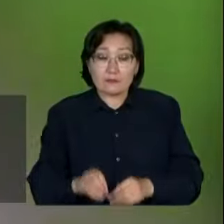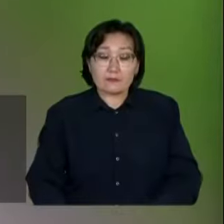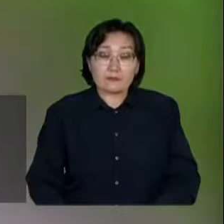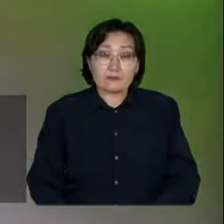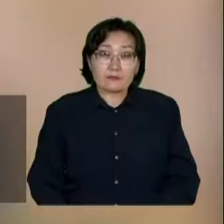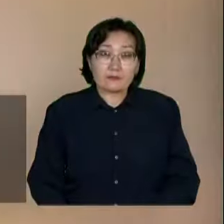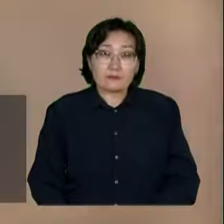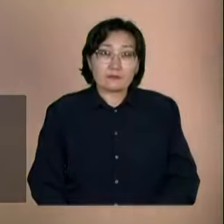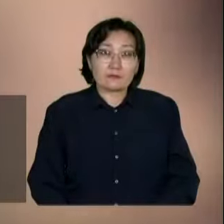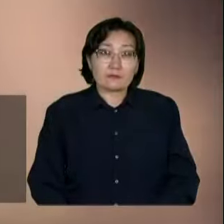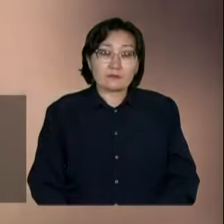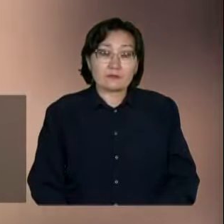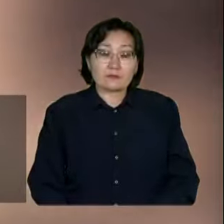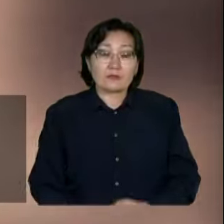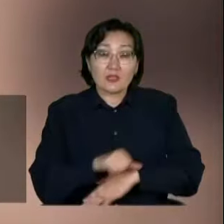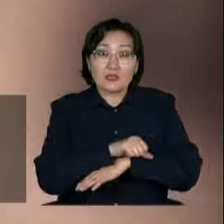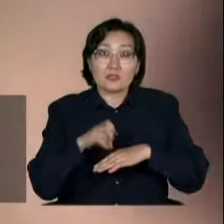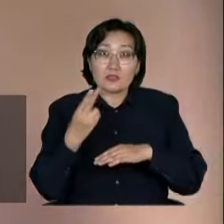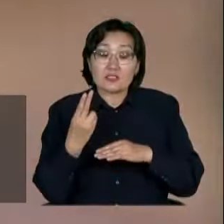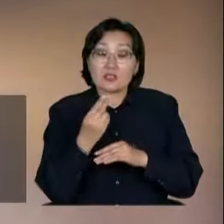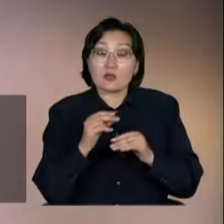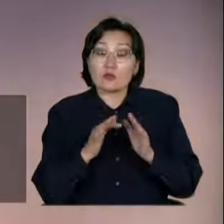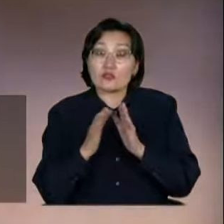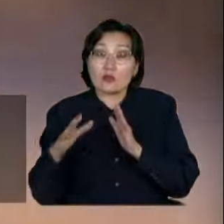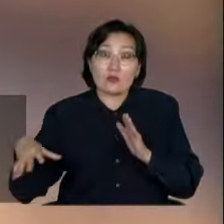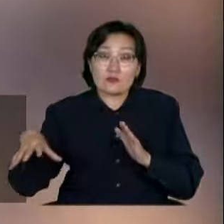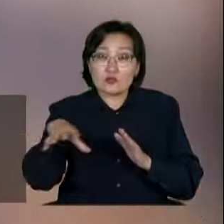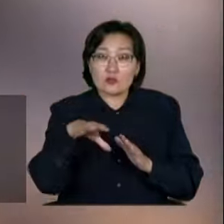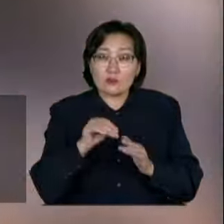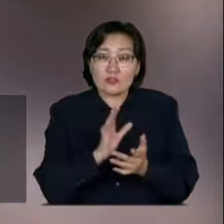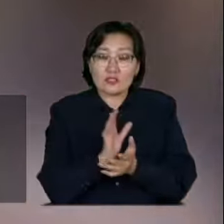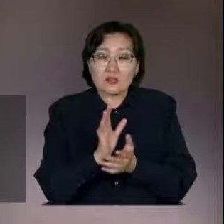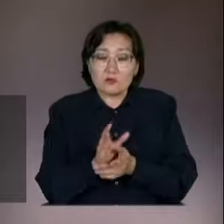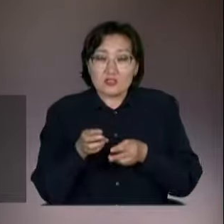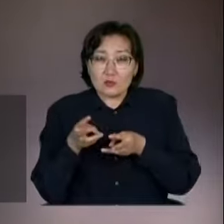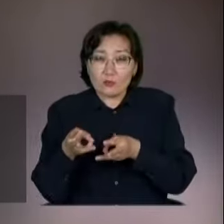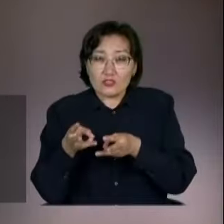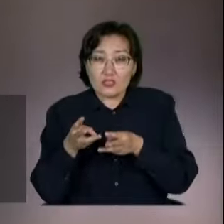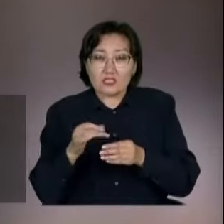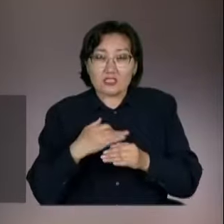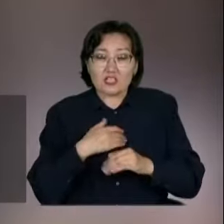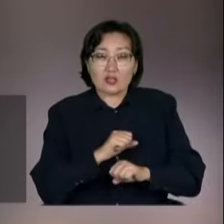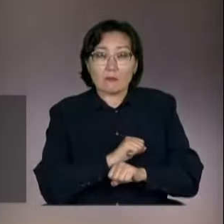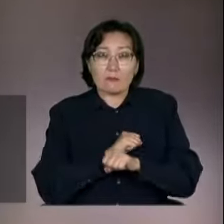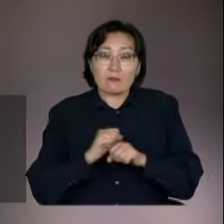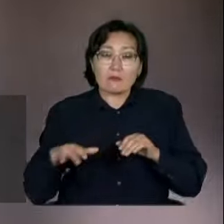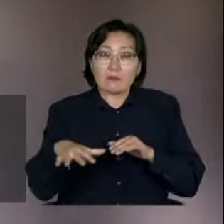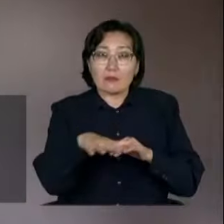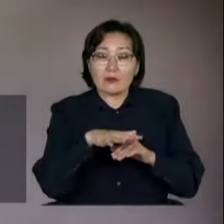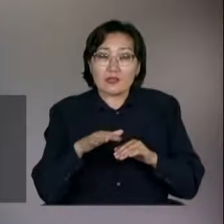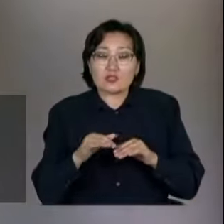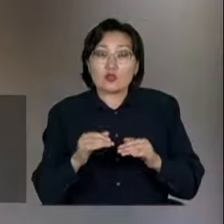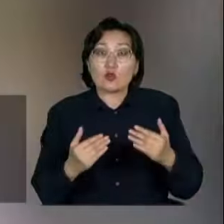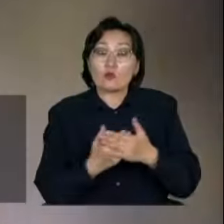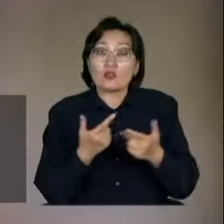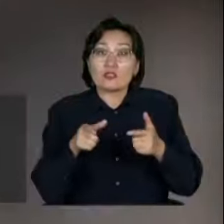не могут вот выйти. Это территория национального парка. И вот это все бежит как раз туда, где наш пляж новый, и бежит туда, как раз